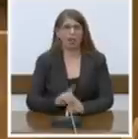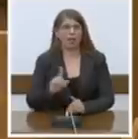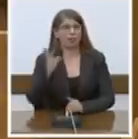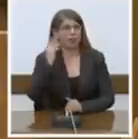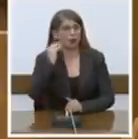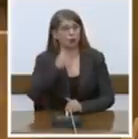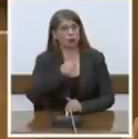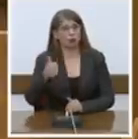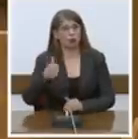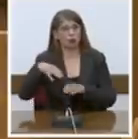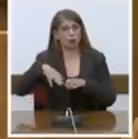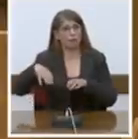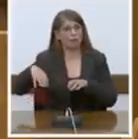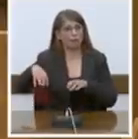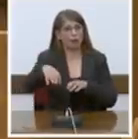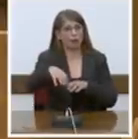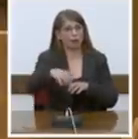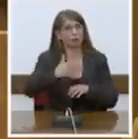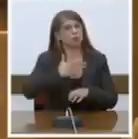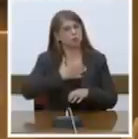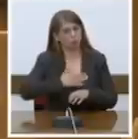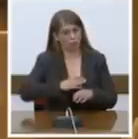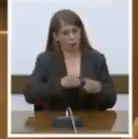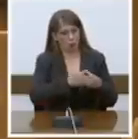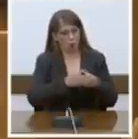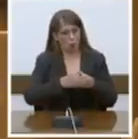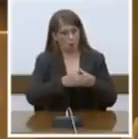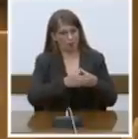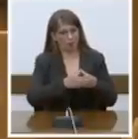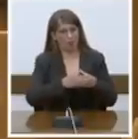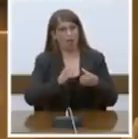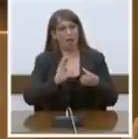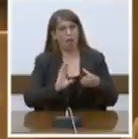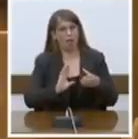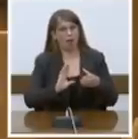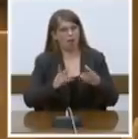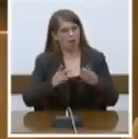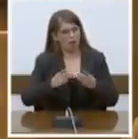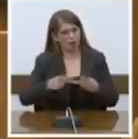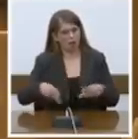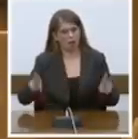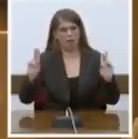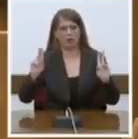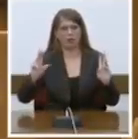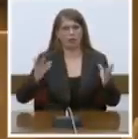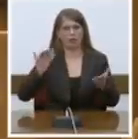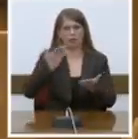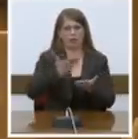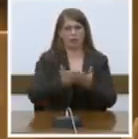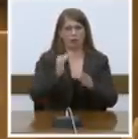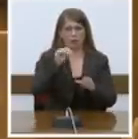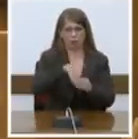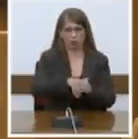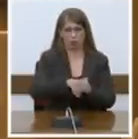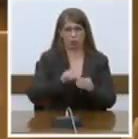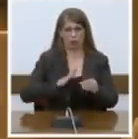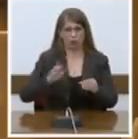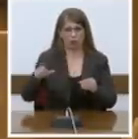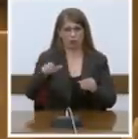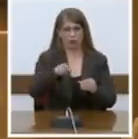οι φορείς τους οποίους επιθυμούν τα κόμματα, αλλά ελεύθερα θα δηλώνουν συμμετοχή οι πολίτες,